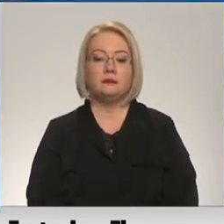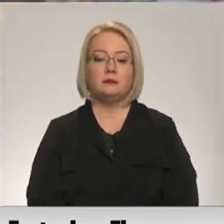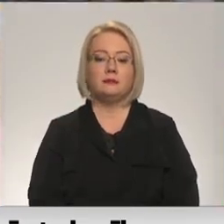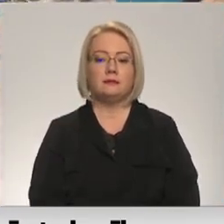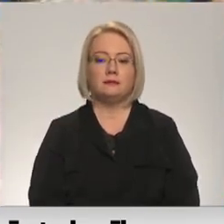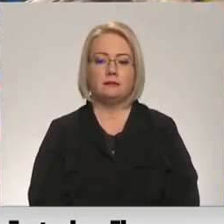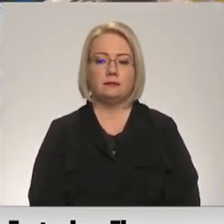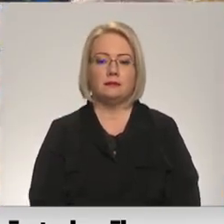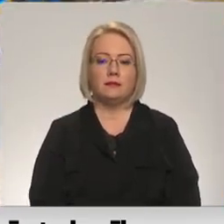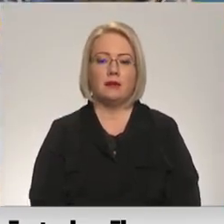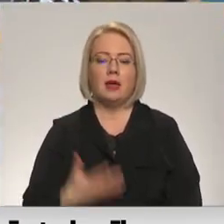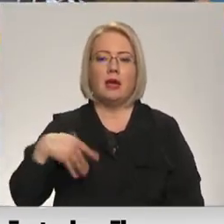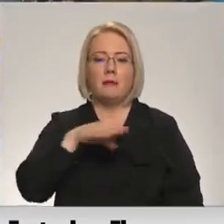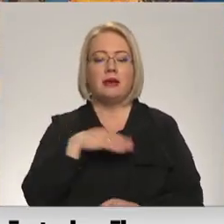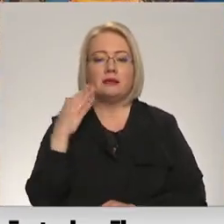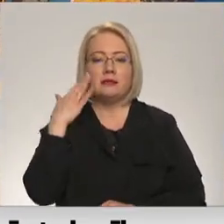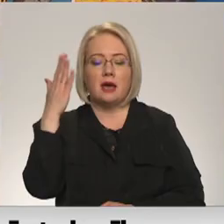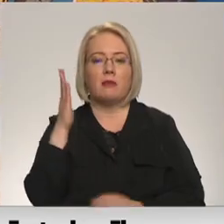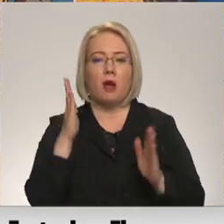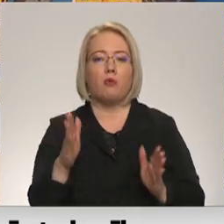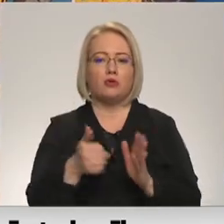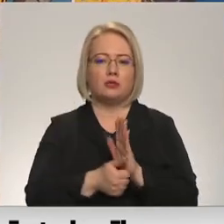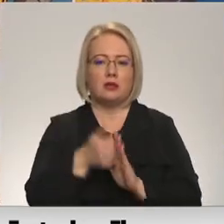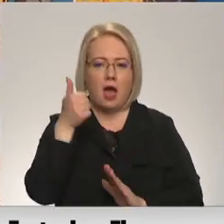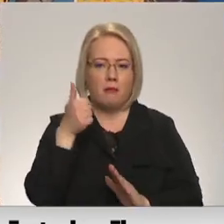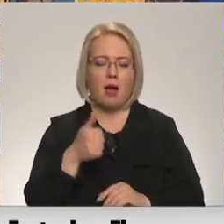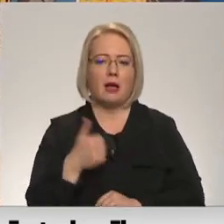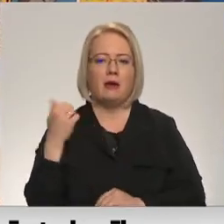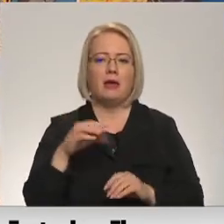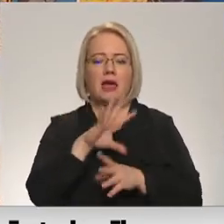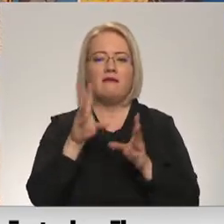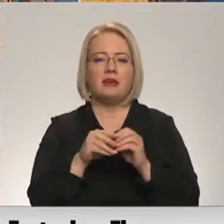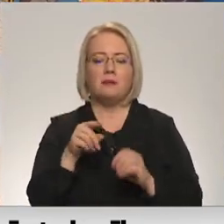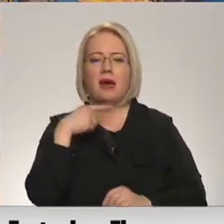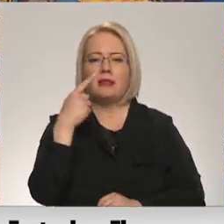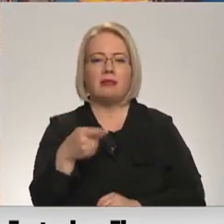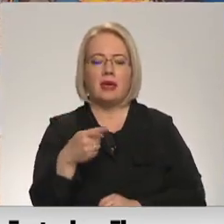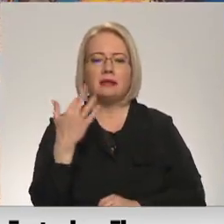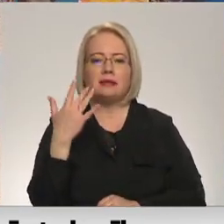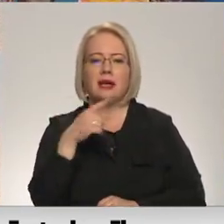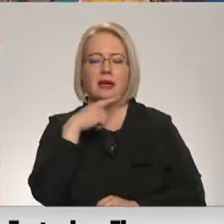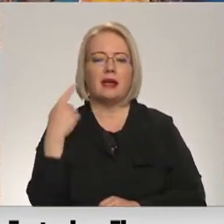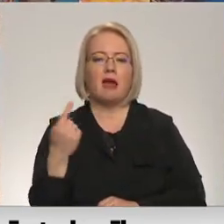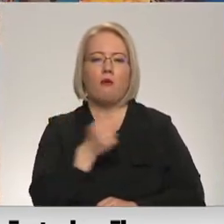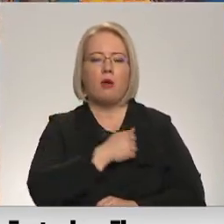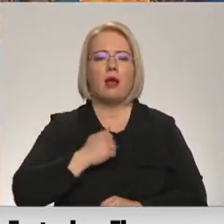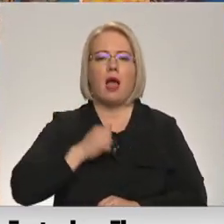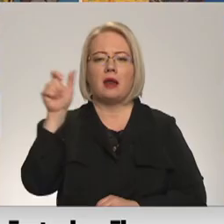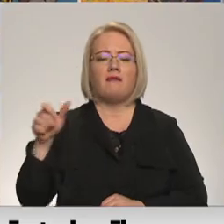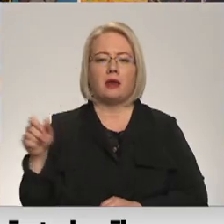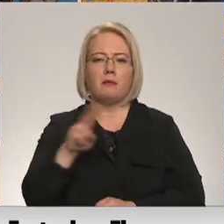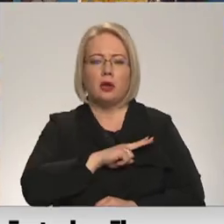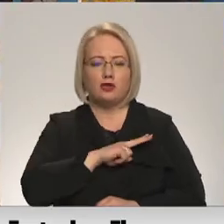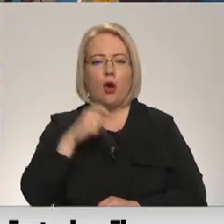Es klapēju ar cerējumu, ka būs labāk. Viņi sākumā vispār neteica, cik krievu karavīri ir nomiruši. Viņi, nu, Ukraina pieskaitīja,